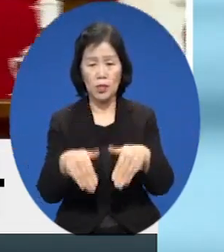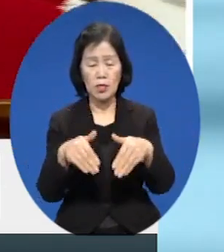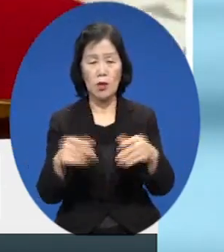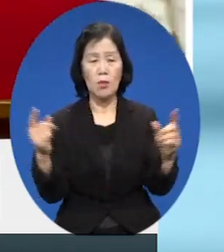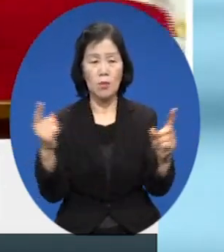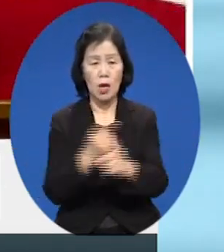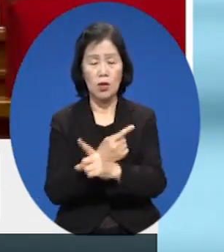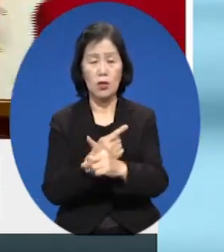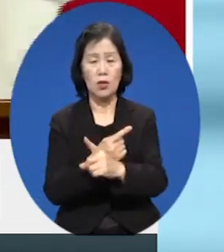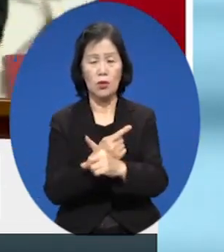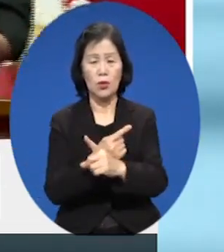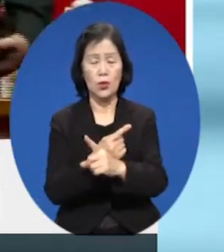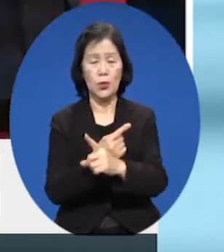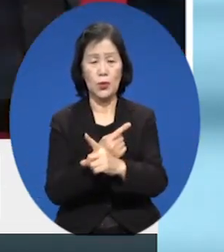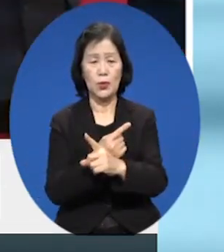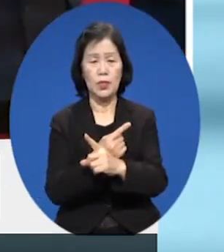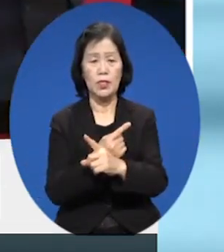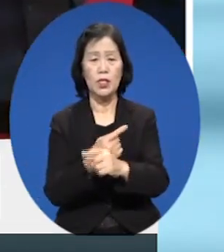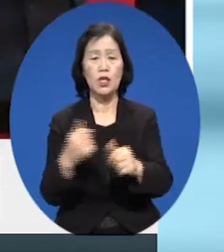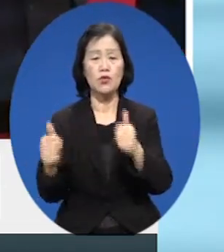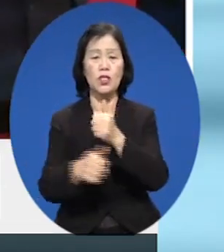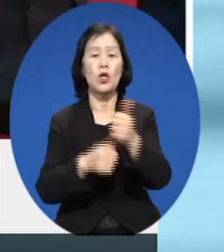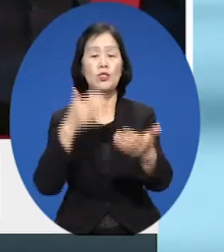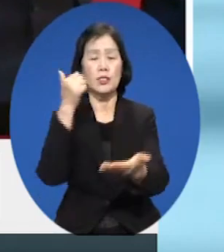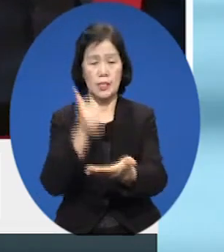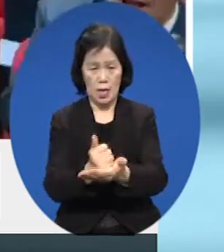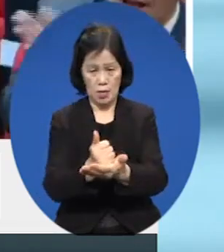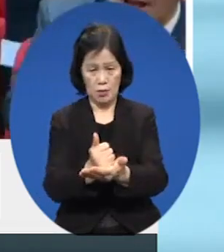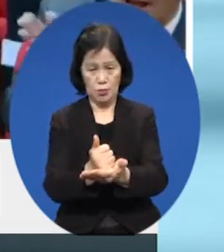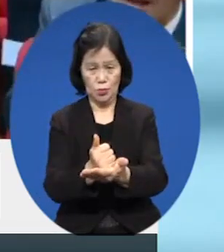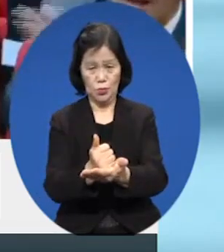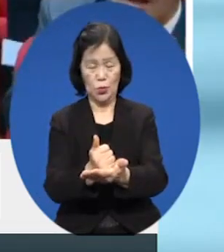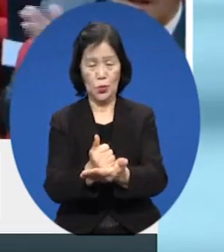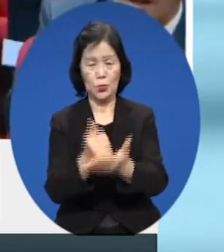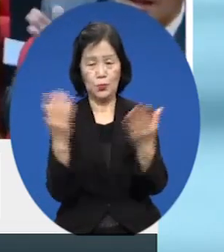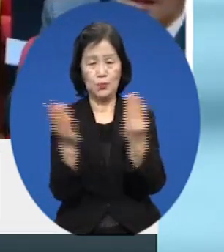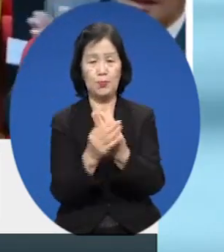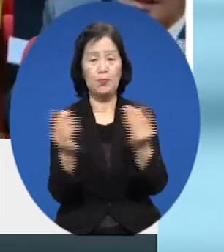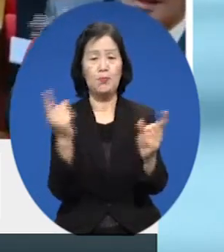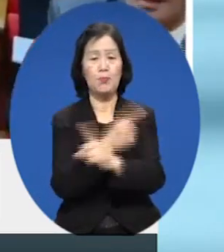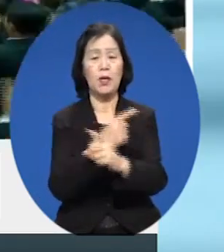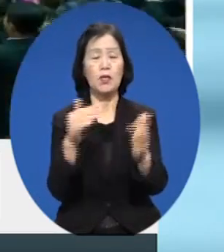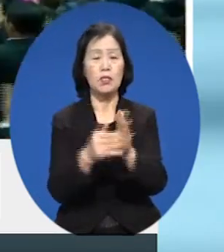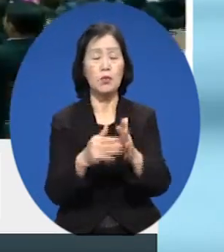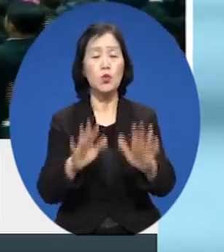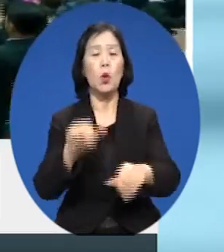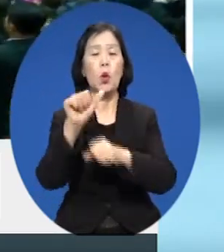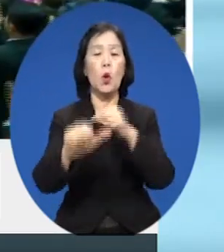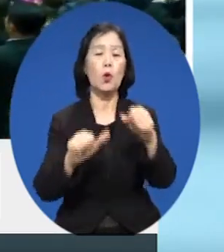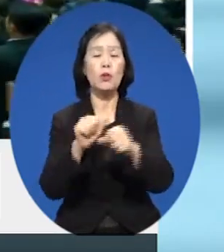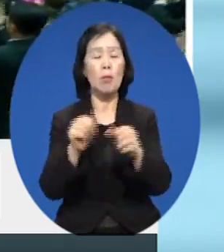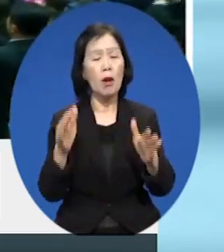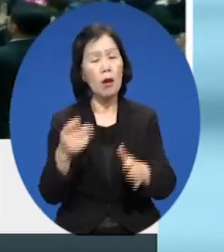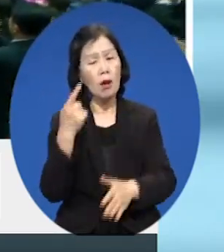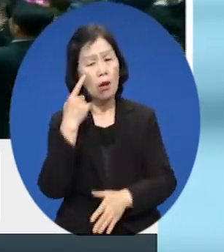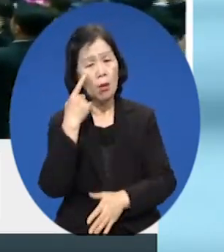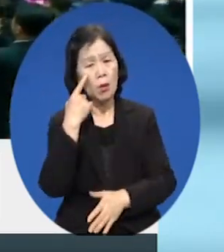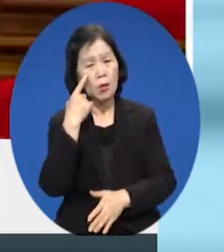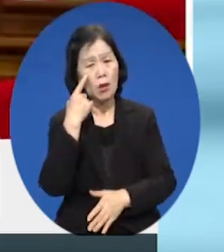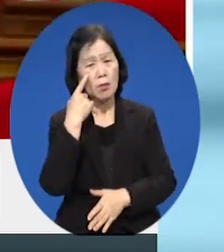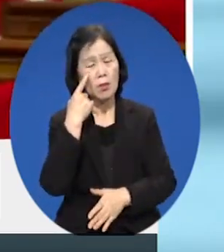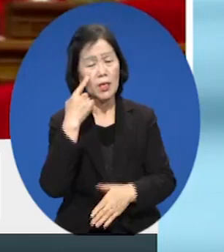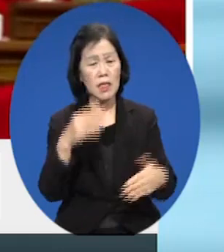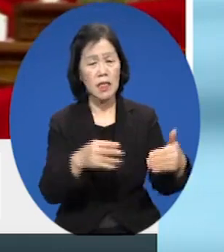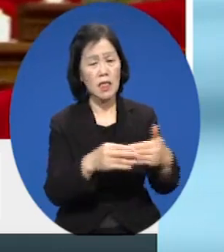수 연장 제도 가 창당 초기 모습으로 바꿔 버린 겁니다 그러다가 이번에 또 어려운 만에 그걸 해 보니까 별로 이게